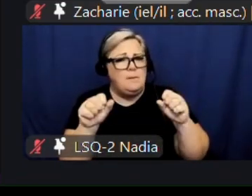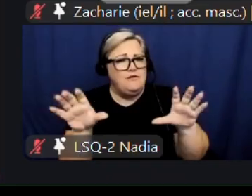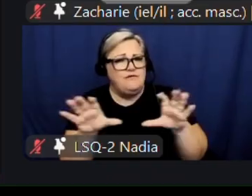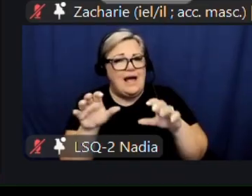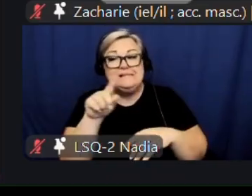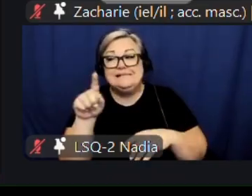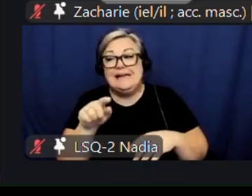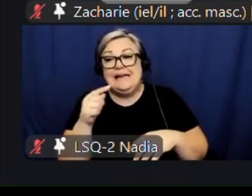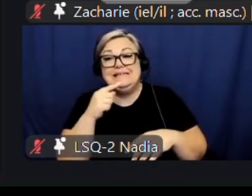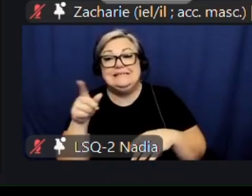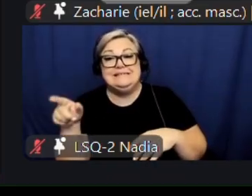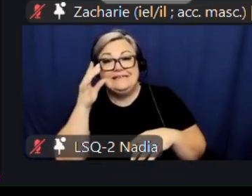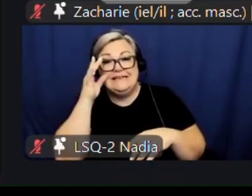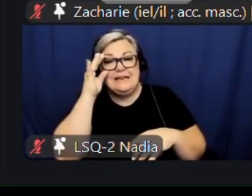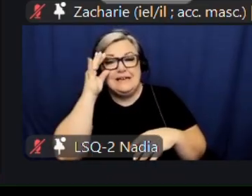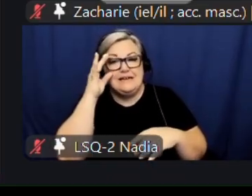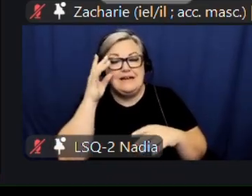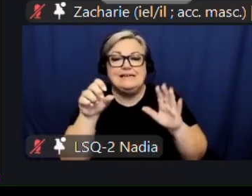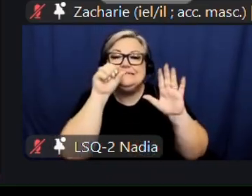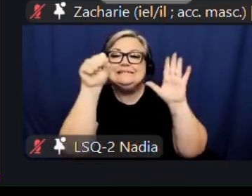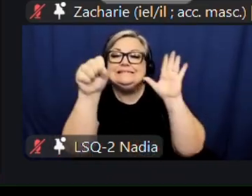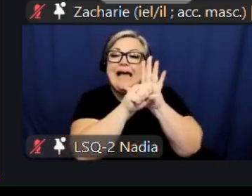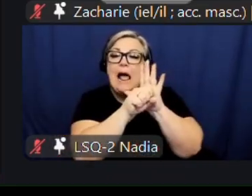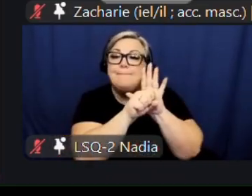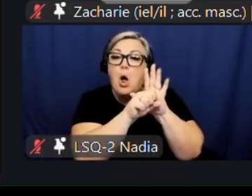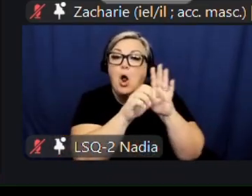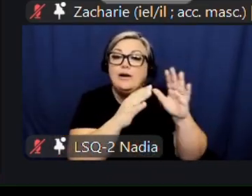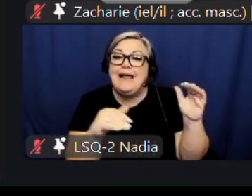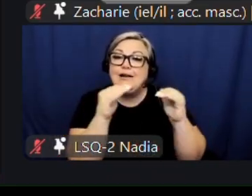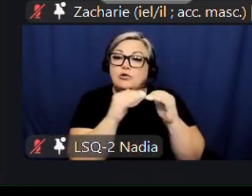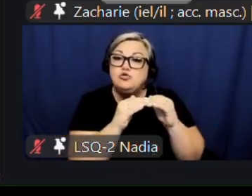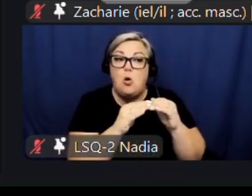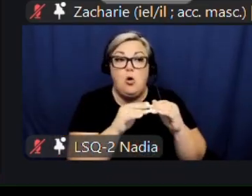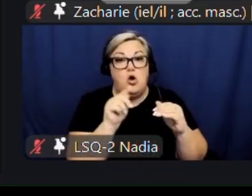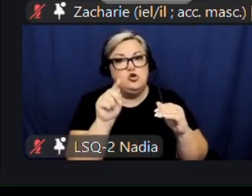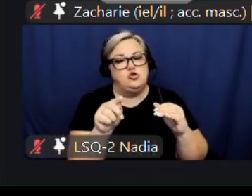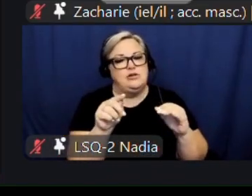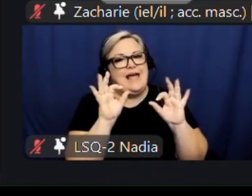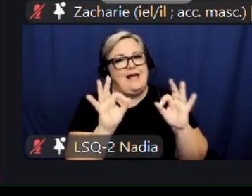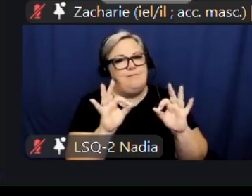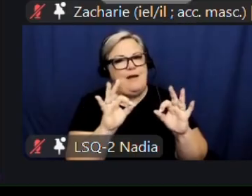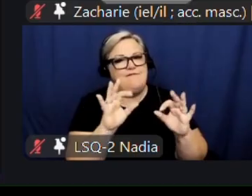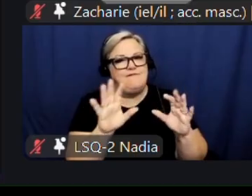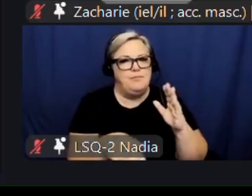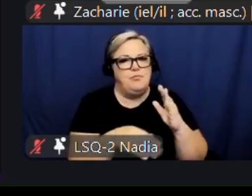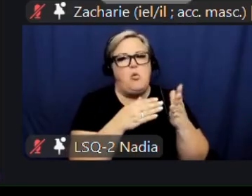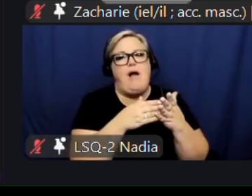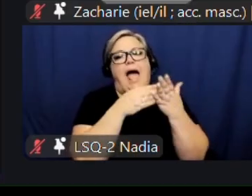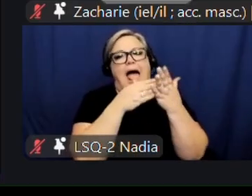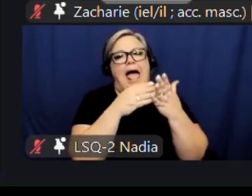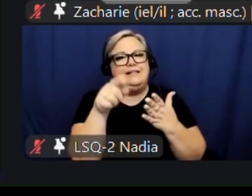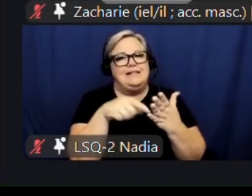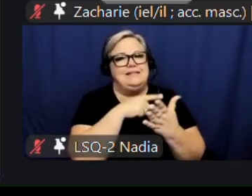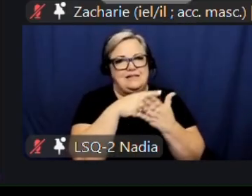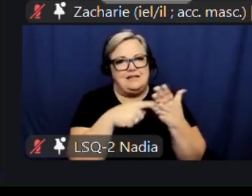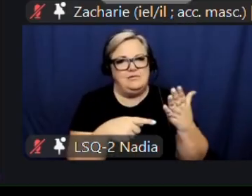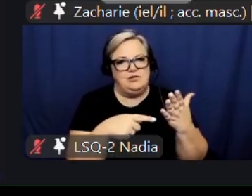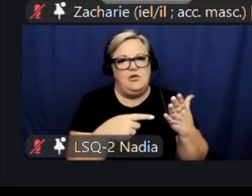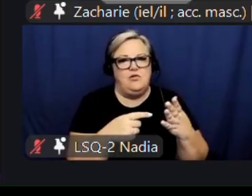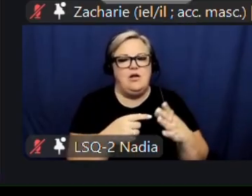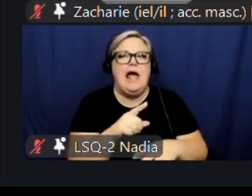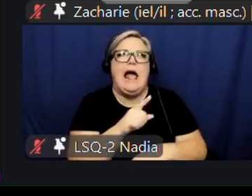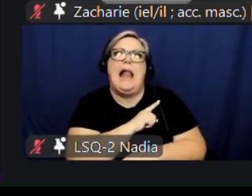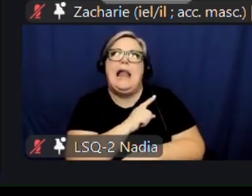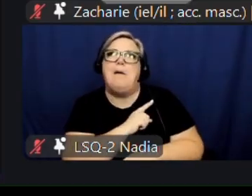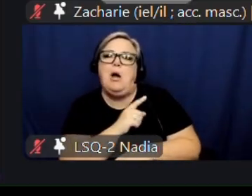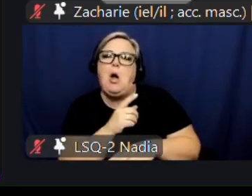Zachary le mentionnait tout à l'heure, afficher des symboles visibles d'inclusion. Ça aussi, ça aide à pallier à cette discrimination anticipée, cette